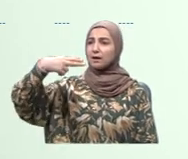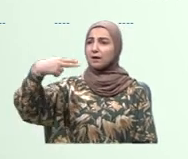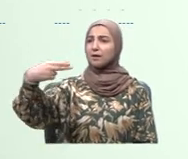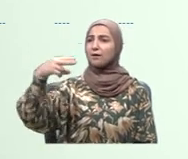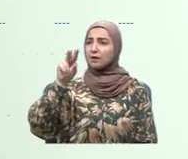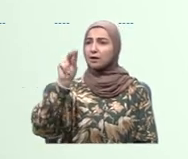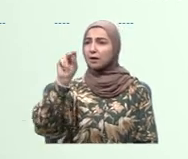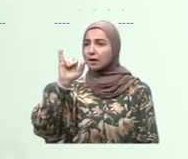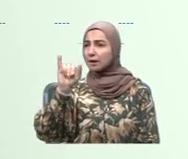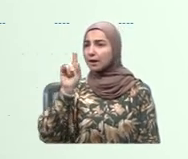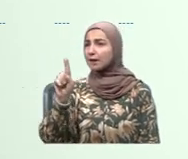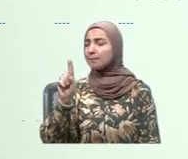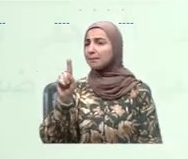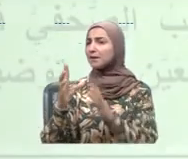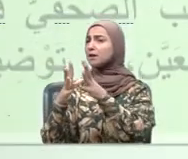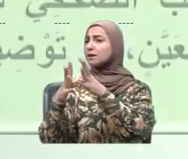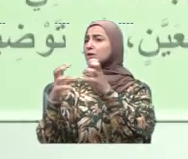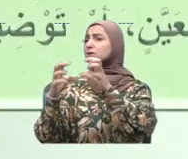لفظة التعقيب؟